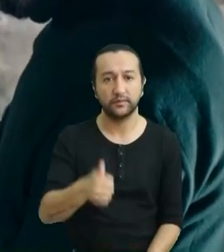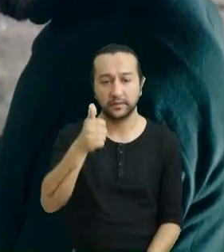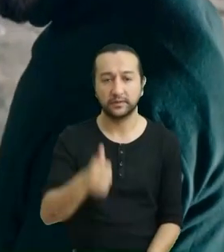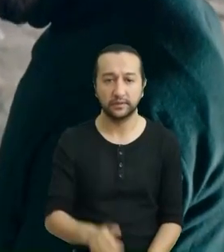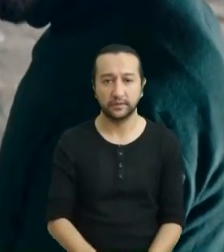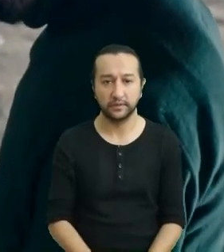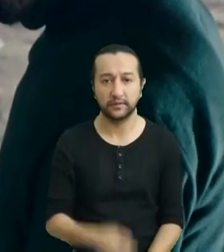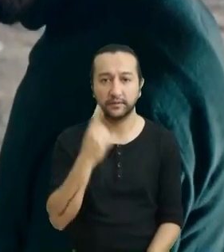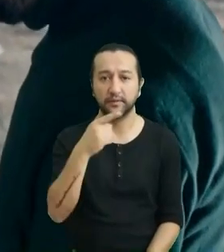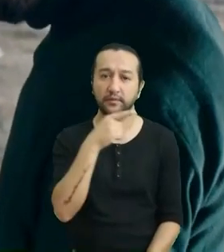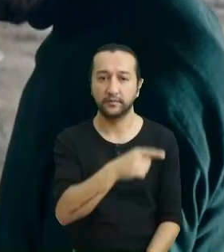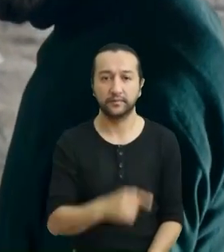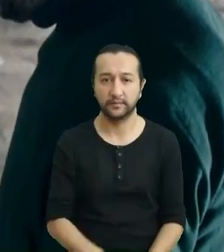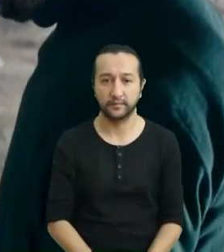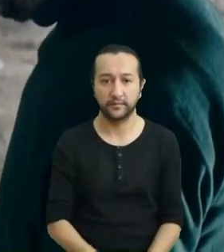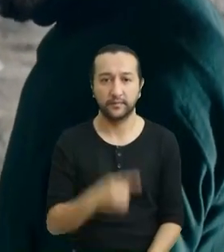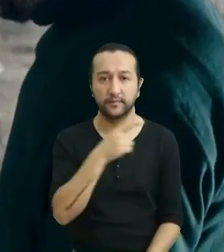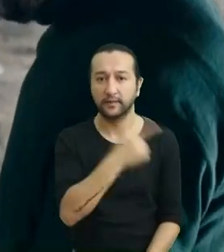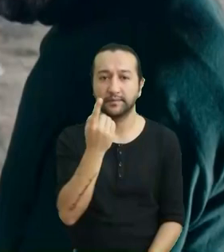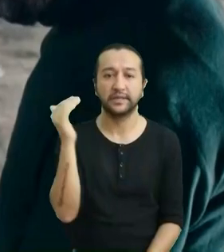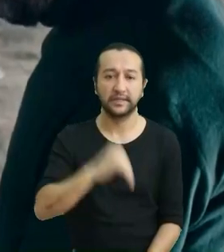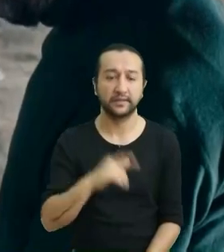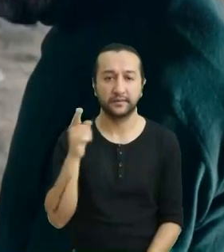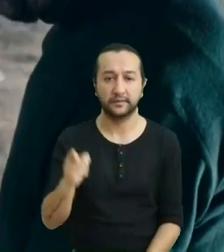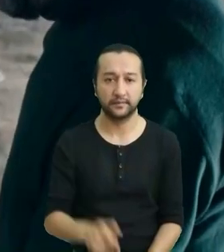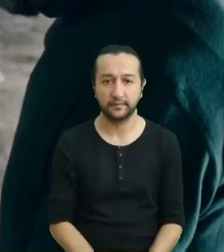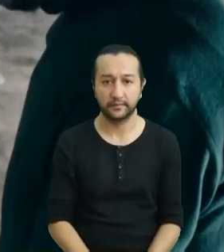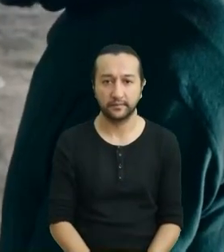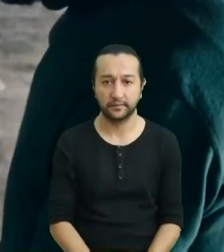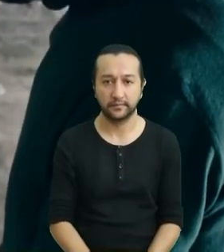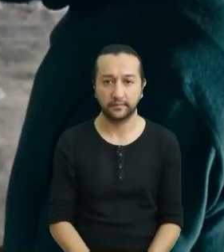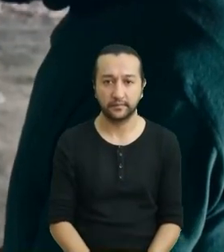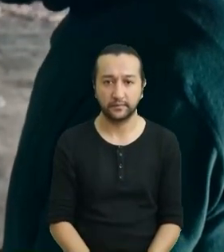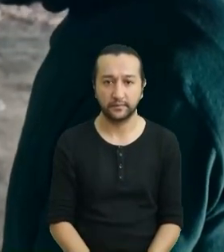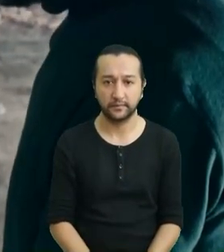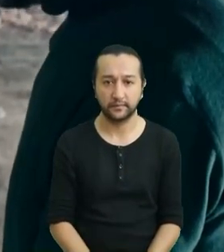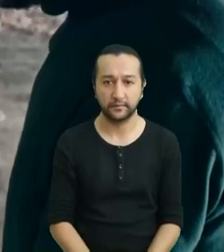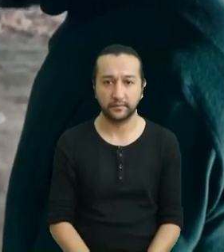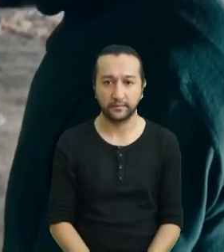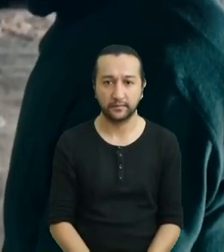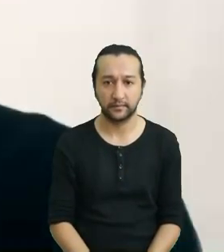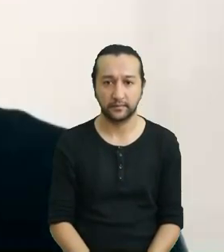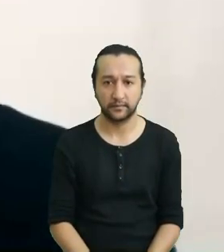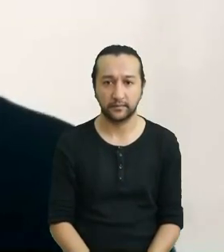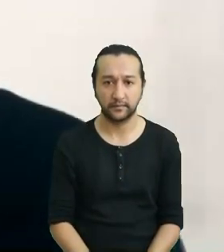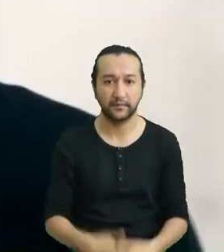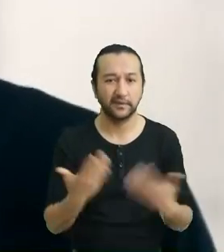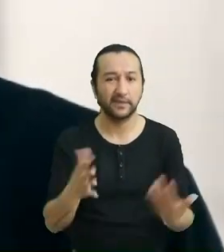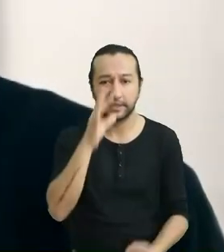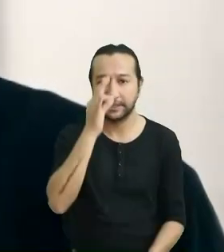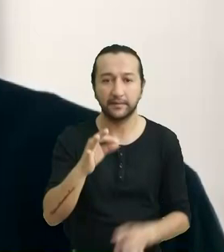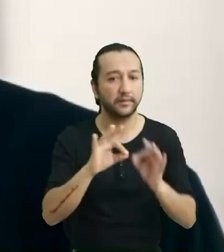Başkan. Bir de bu şey geldi. Asaf Devran'ın yüzüne yaklaştı. Şey